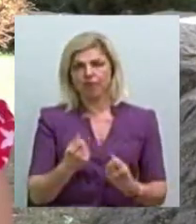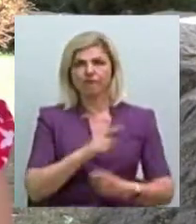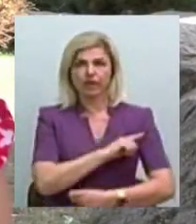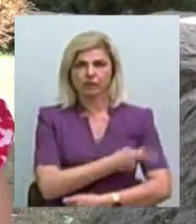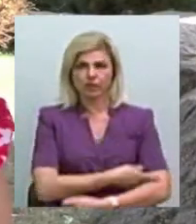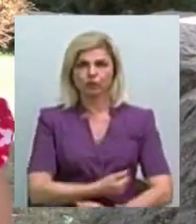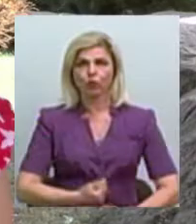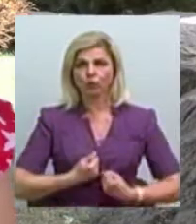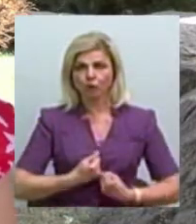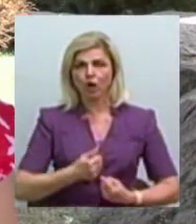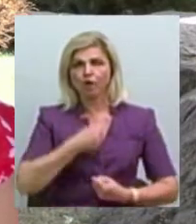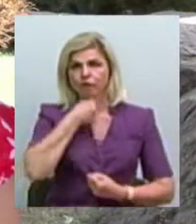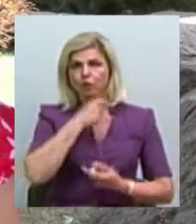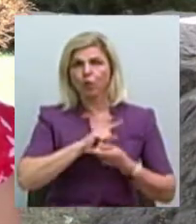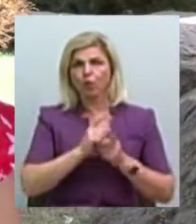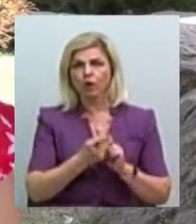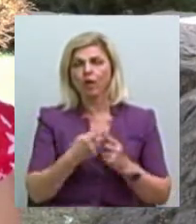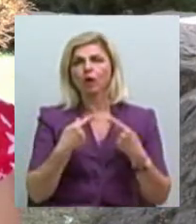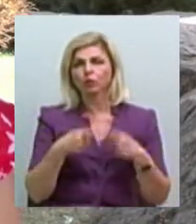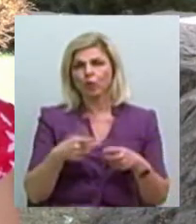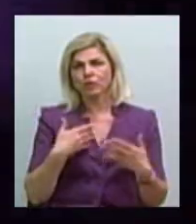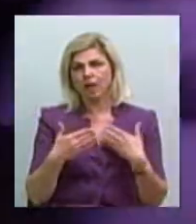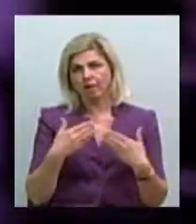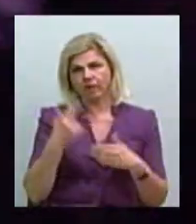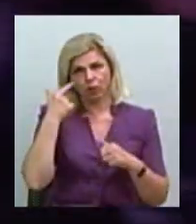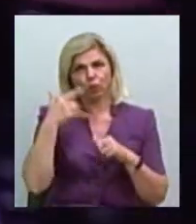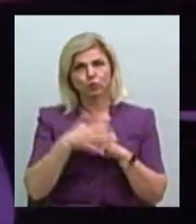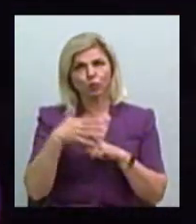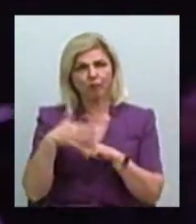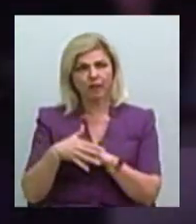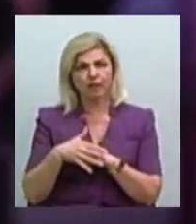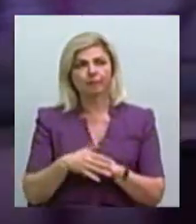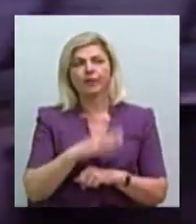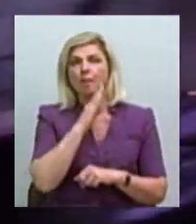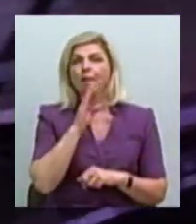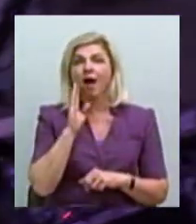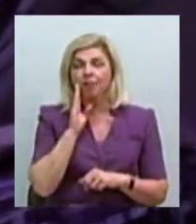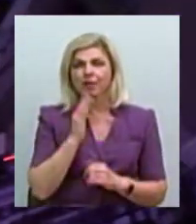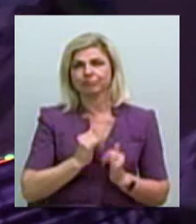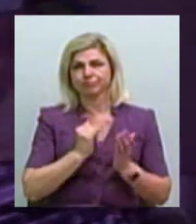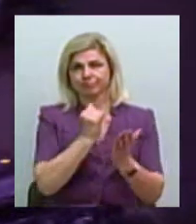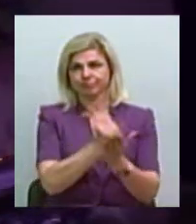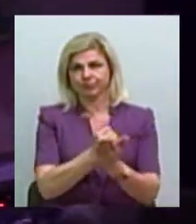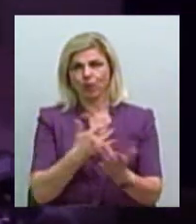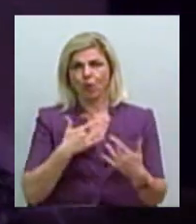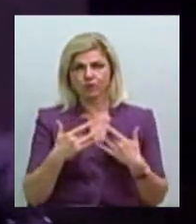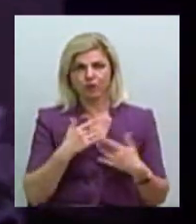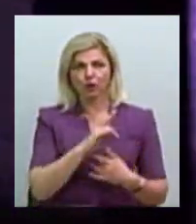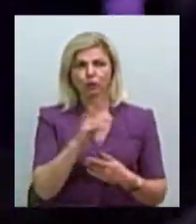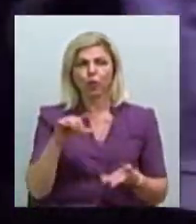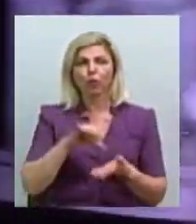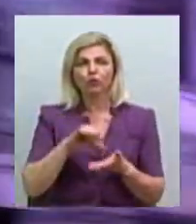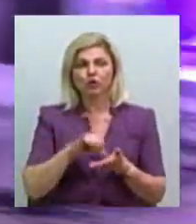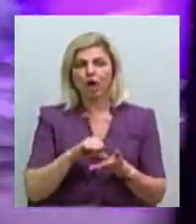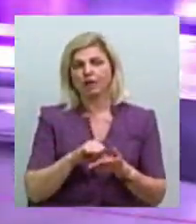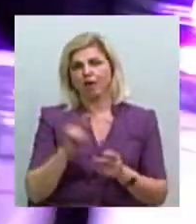зміцнів, подорослішав, інші стали в нього розуміння. Саме матерям присвятили концерт, в якому виступили учасники форуму. Вони